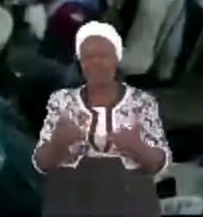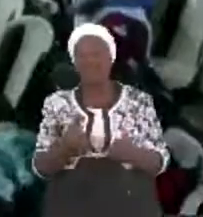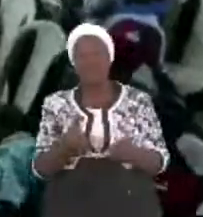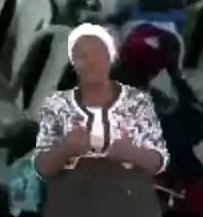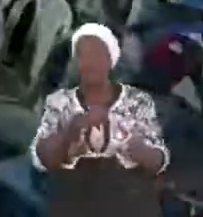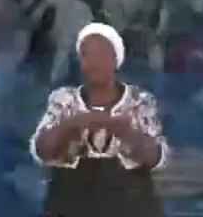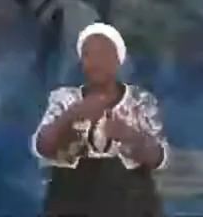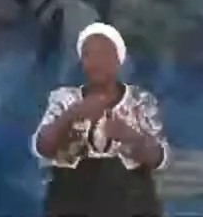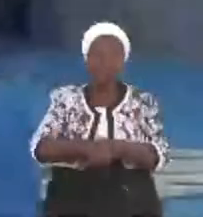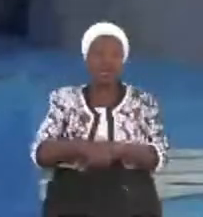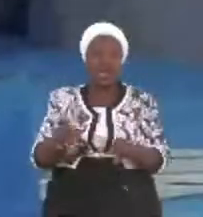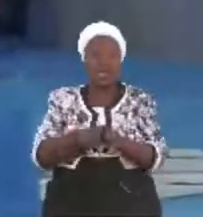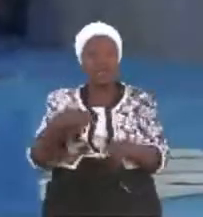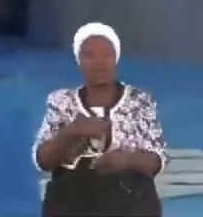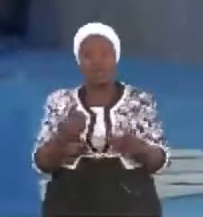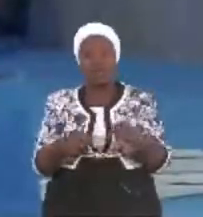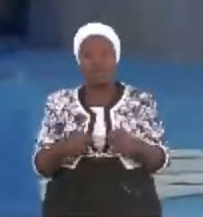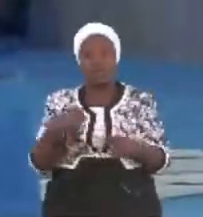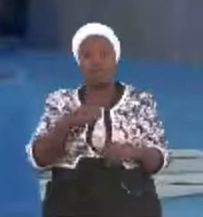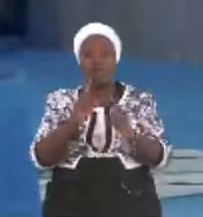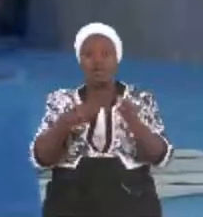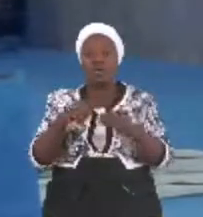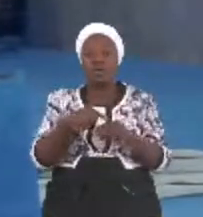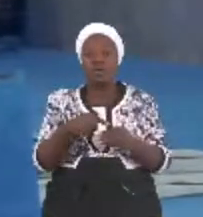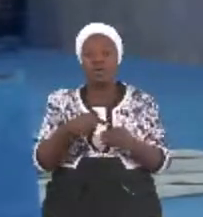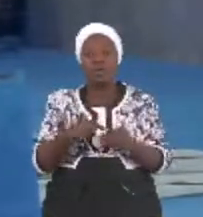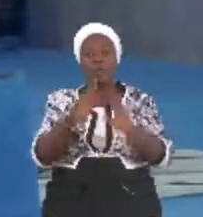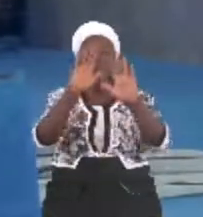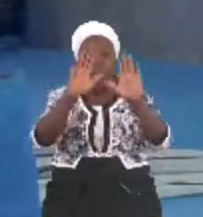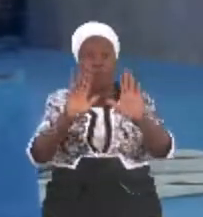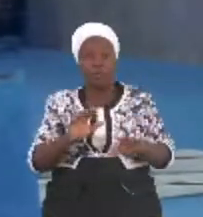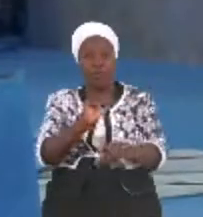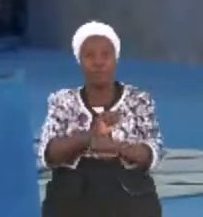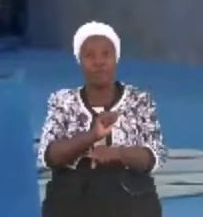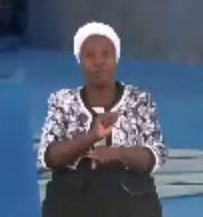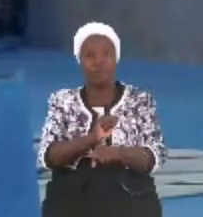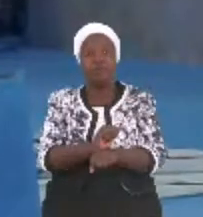Ce soir, comme nous revenons, nous parlons des miracles.